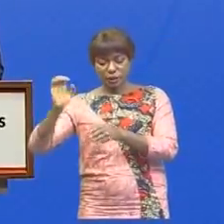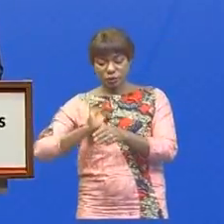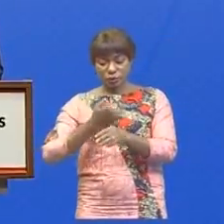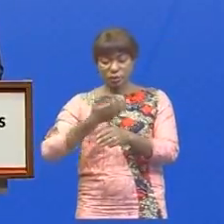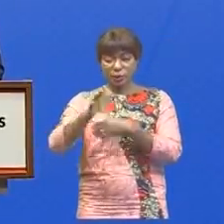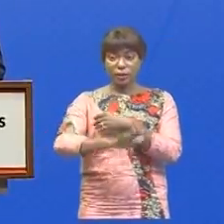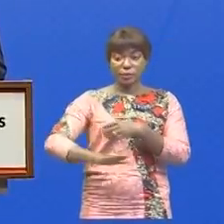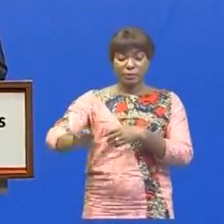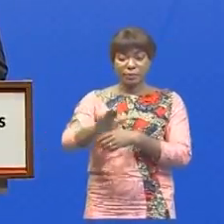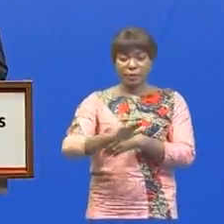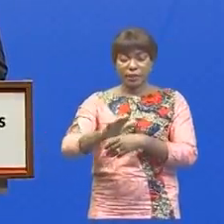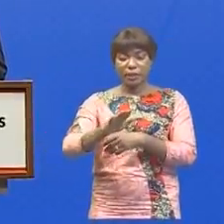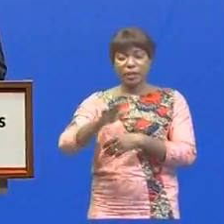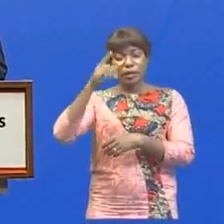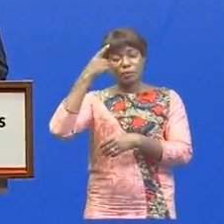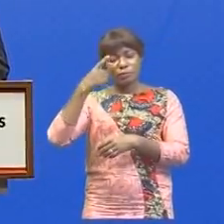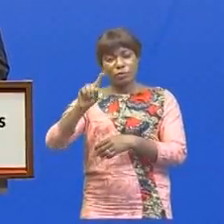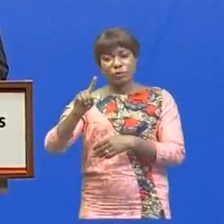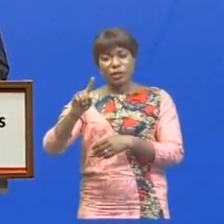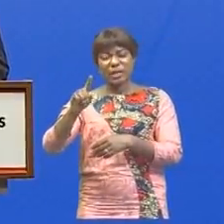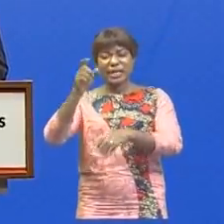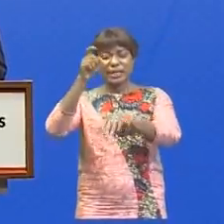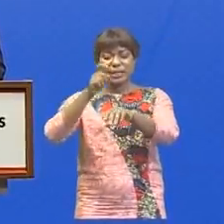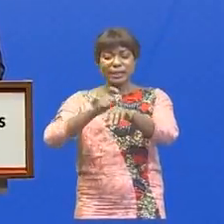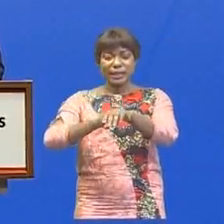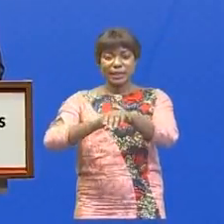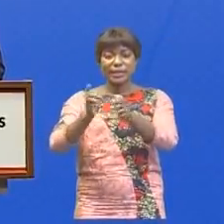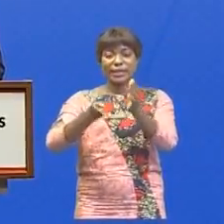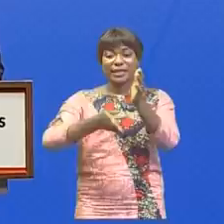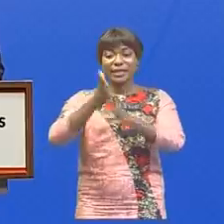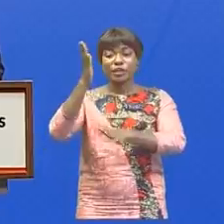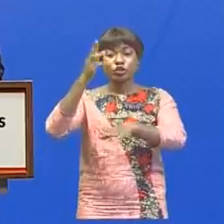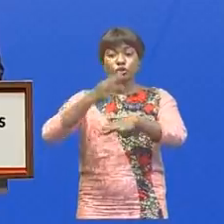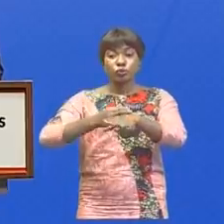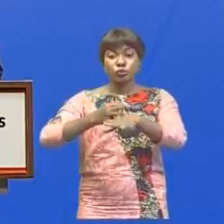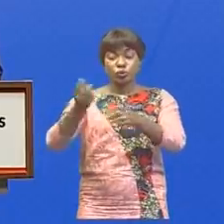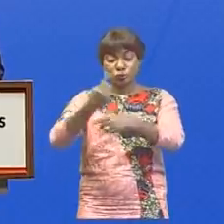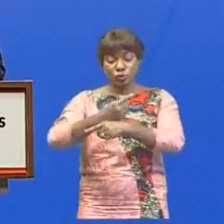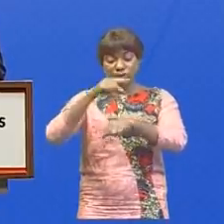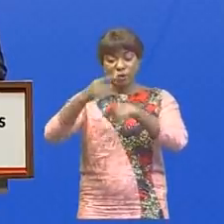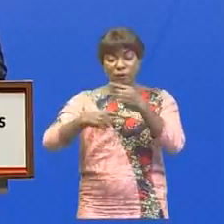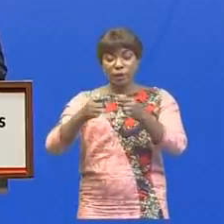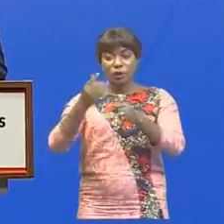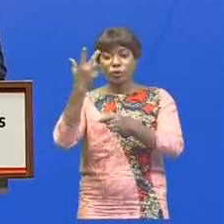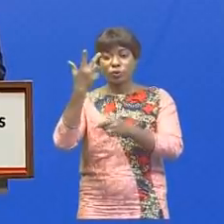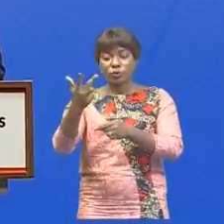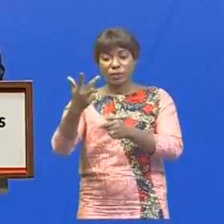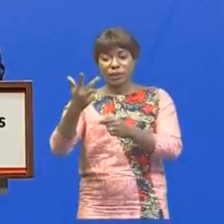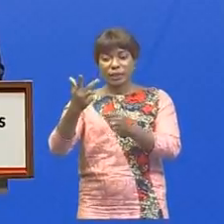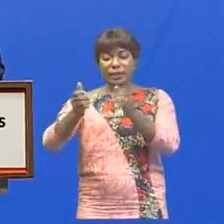République démocratique du Congo pour une période de 15 jours, prenant cours à partir du 3 septembre 2021.